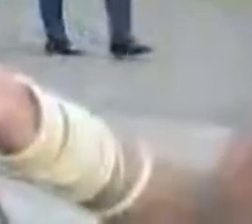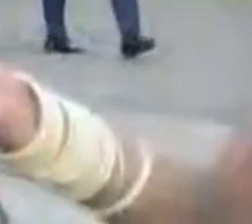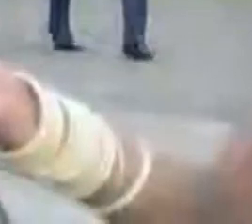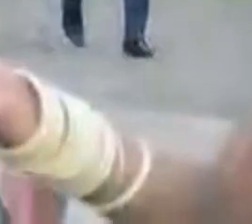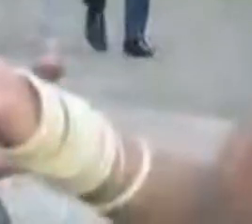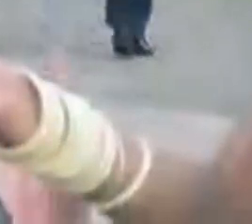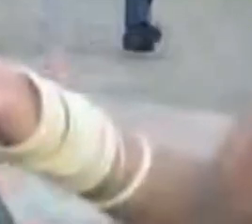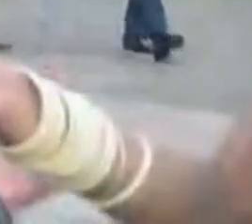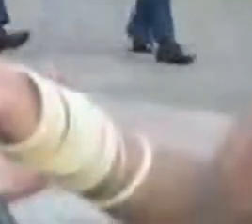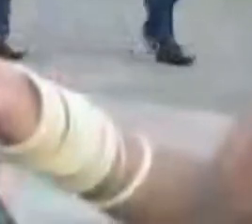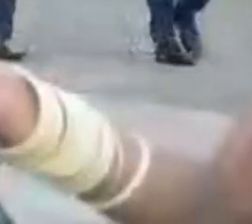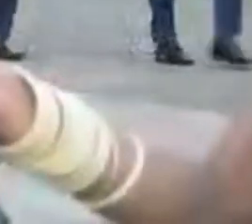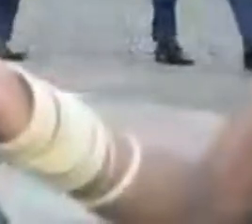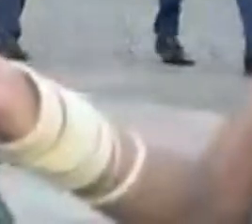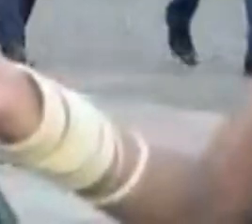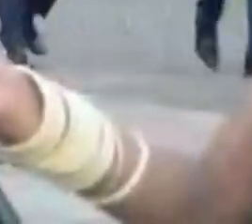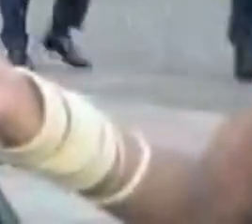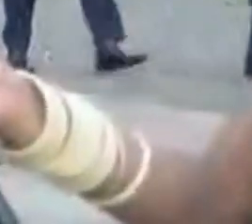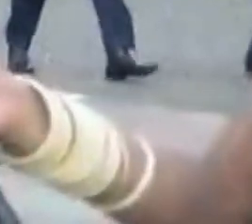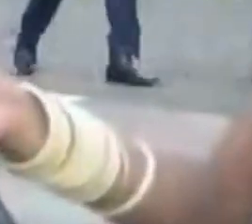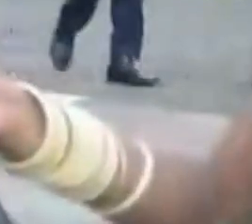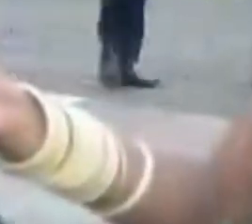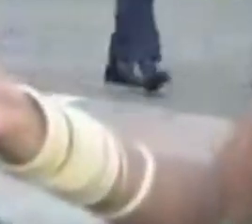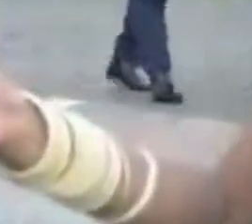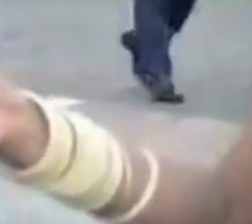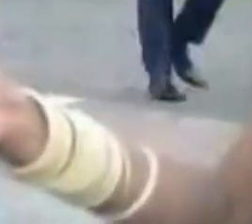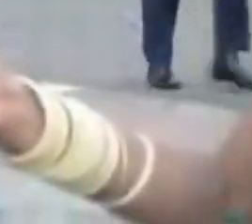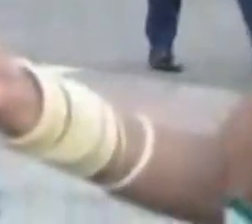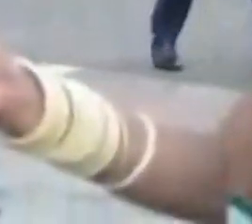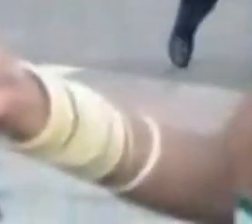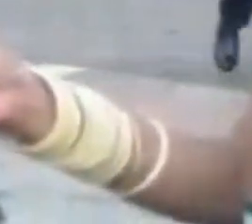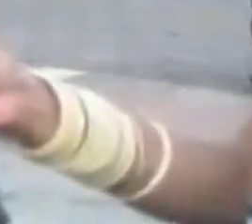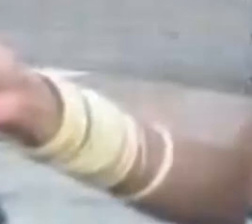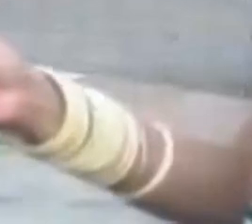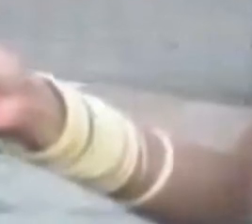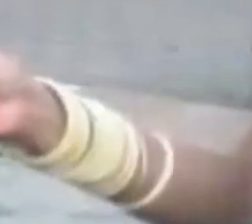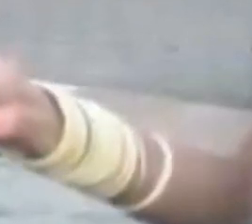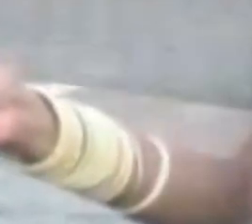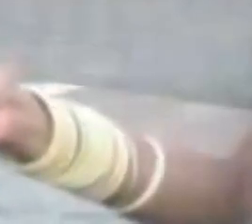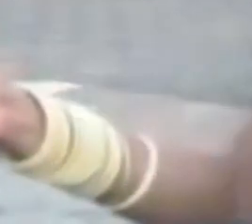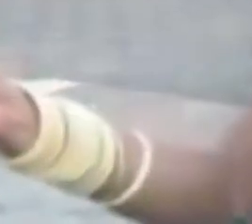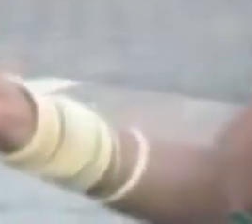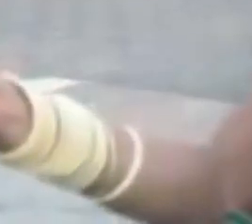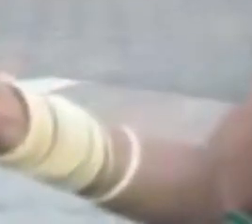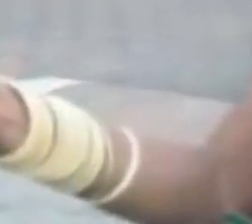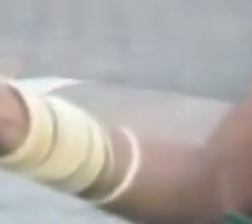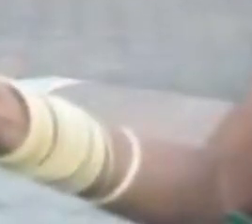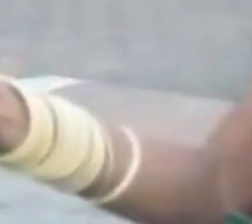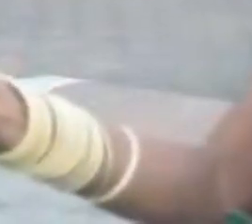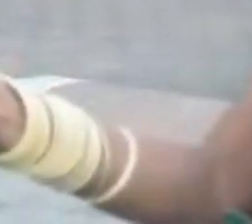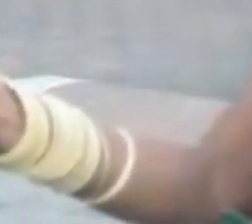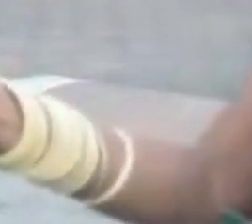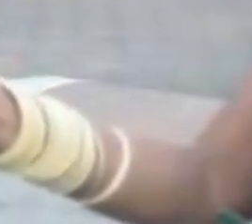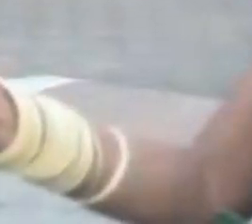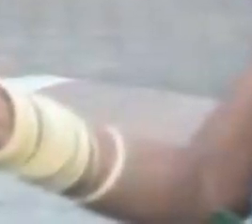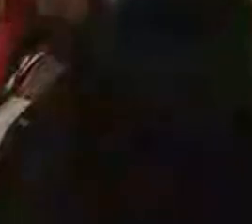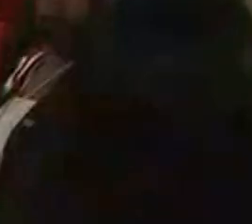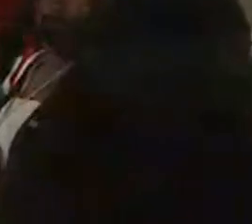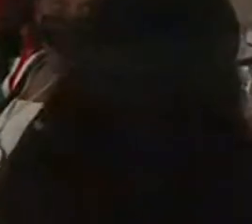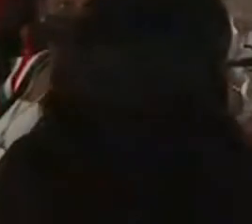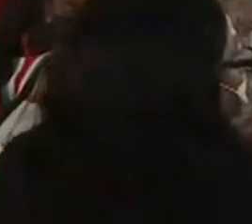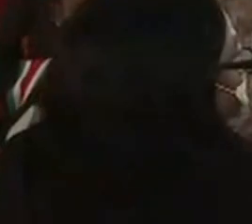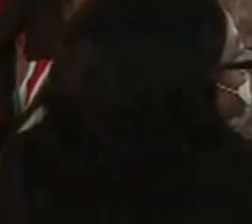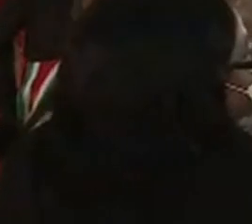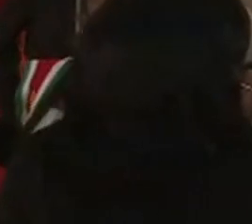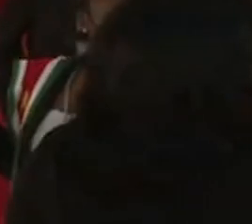Als volkeren, als broeders en zusters, naast elkaar mogen leven, naast elkaar mogen arbeiden en naast elkaar